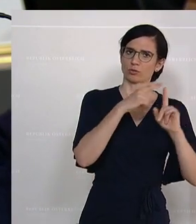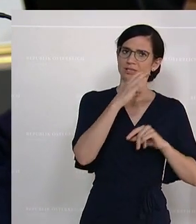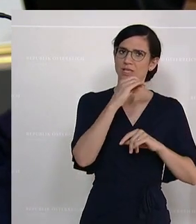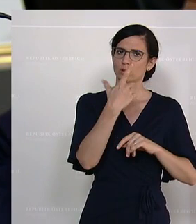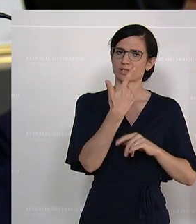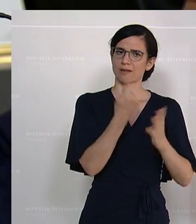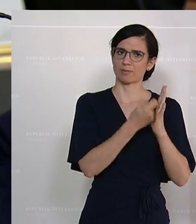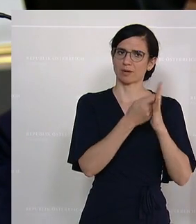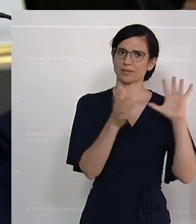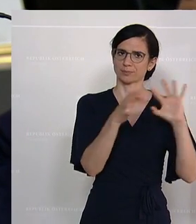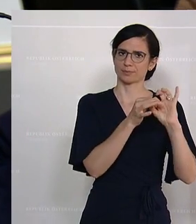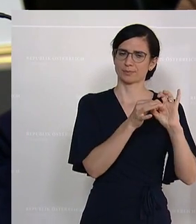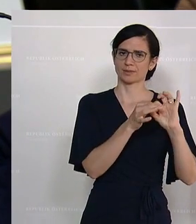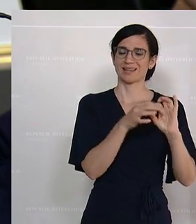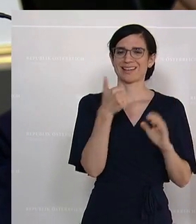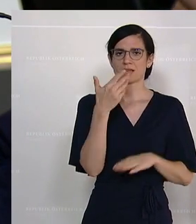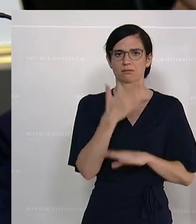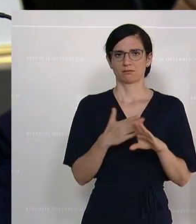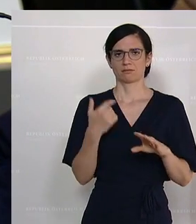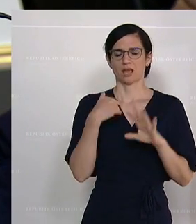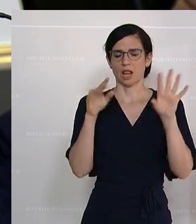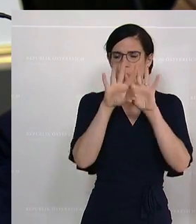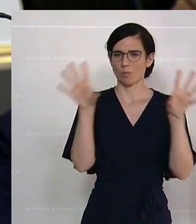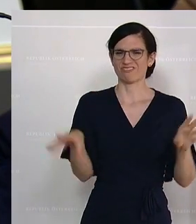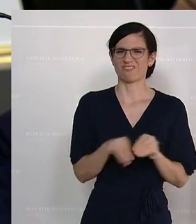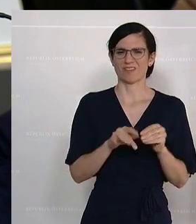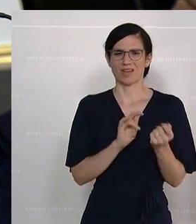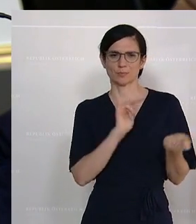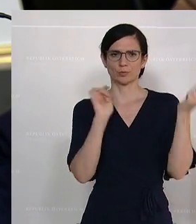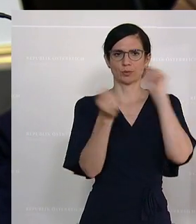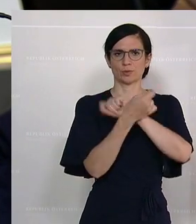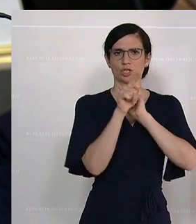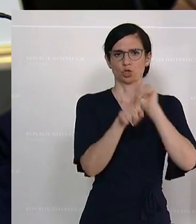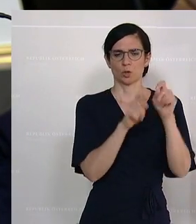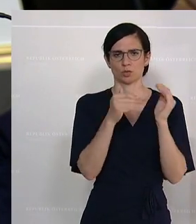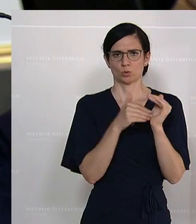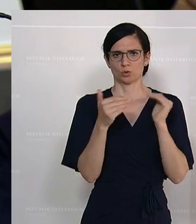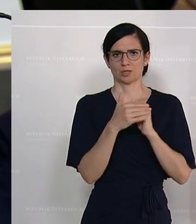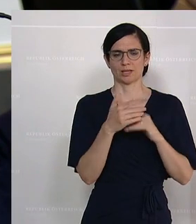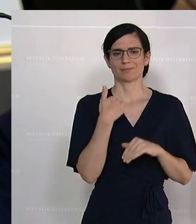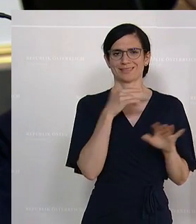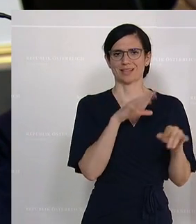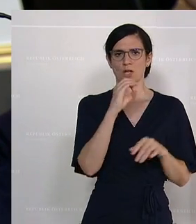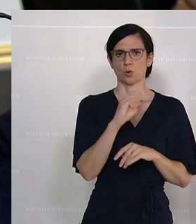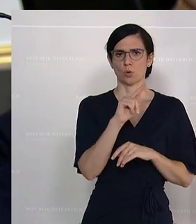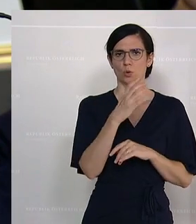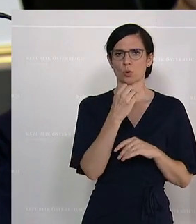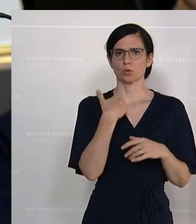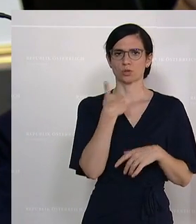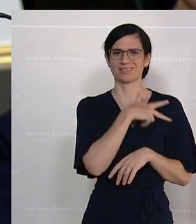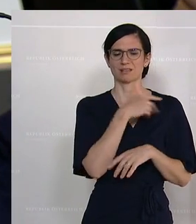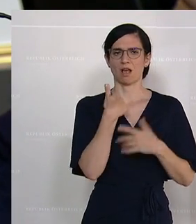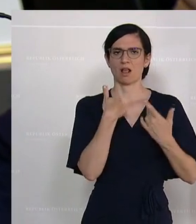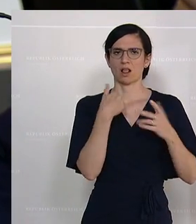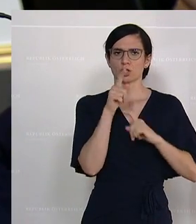zusammen teil einer umfassenden revolution im steuersystem teil der ökosozialen steuerreform sie